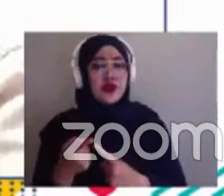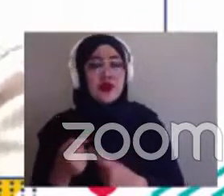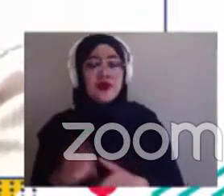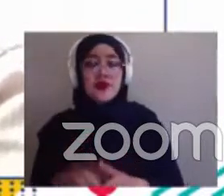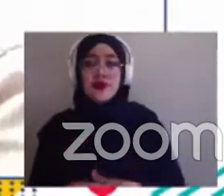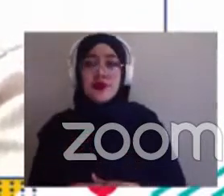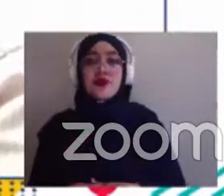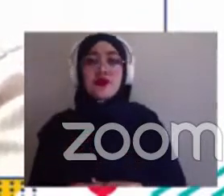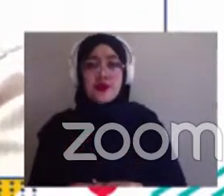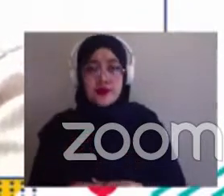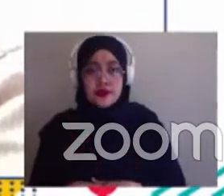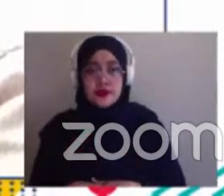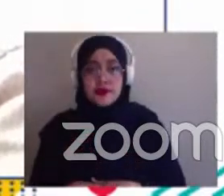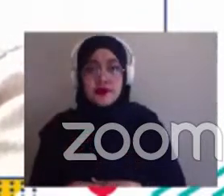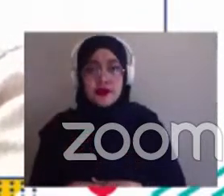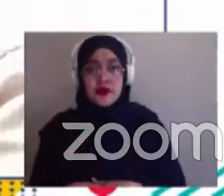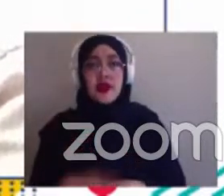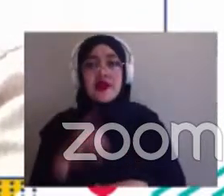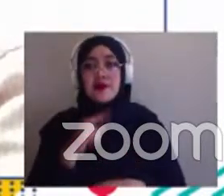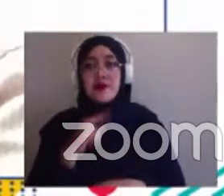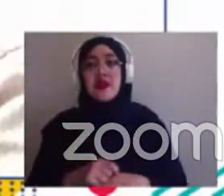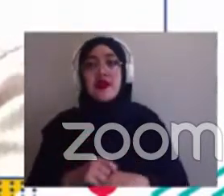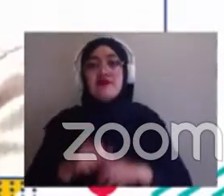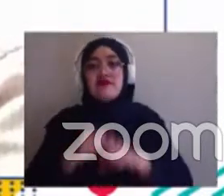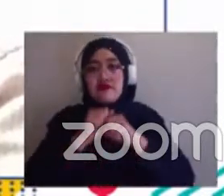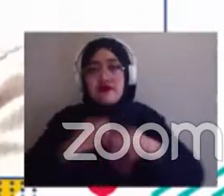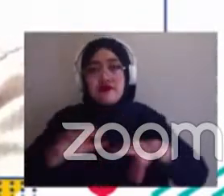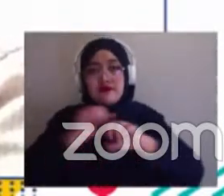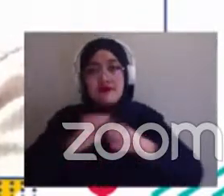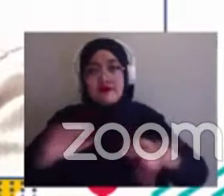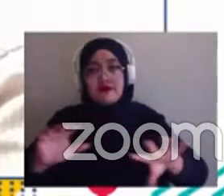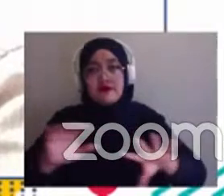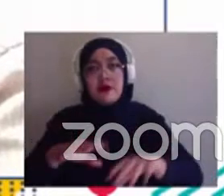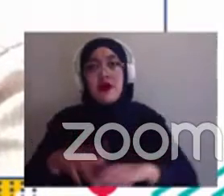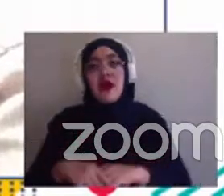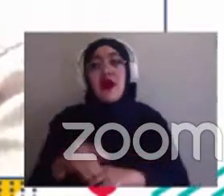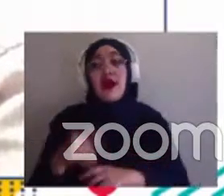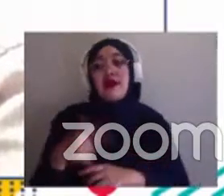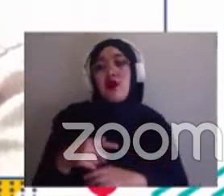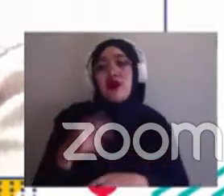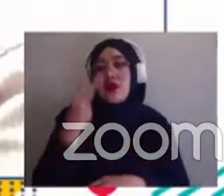melakukan law enforcement ya terhadap para pelaku ini,